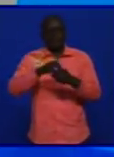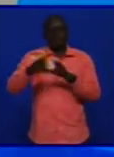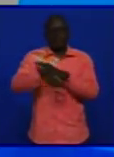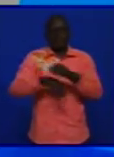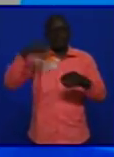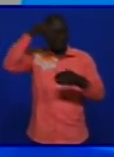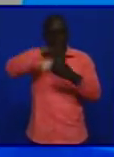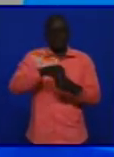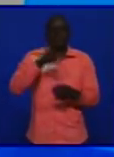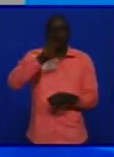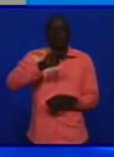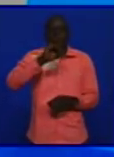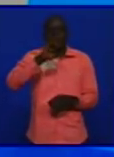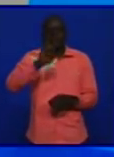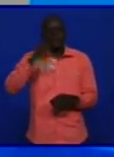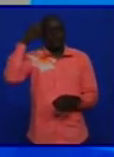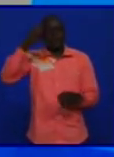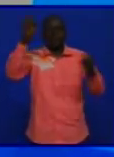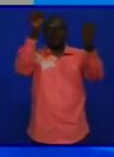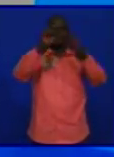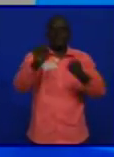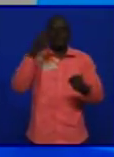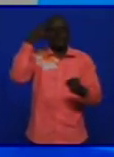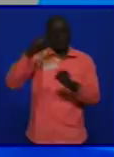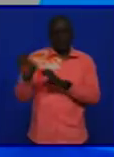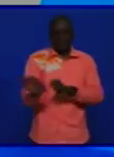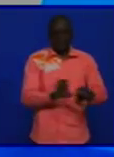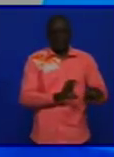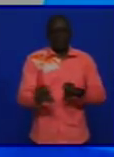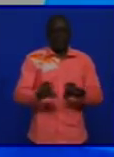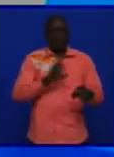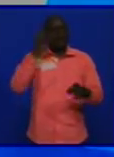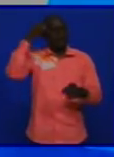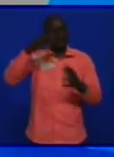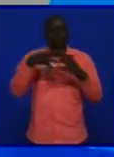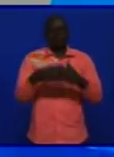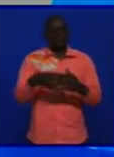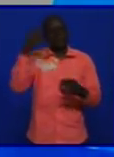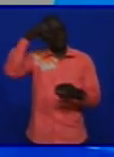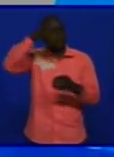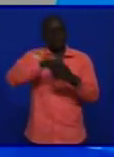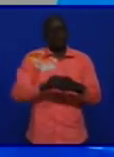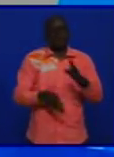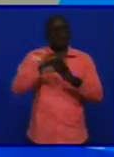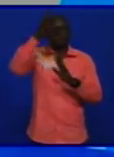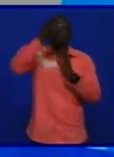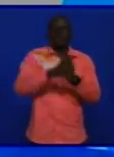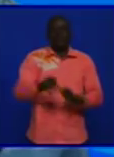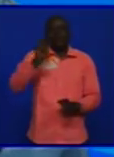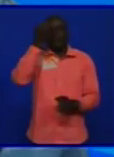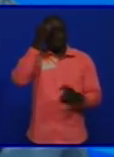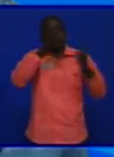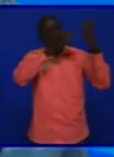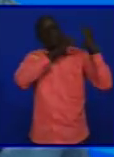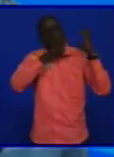minérales. Quelle stratégie pour en faire un moteur de croissance et de développement? Le ministre en charge des mines est notre